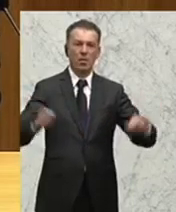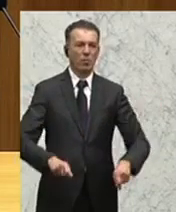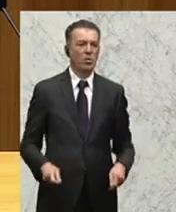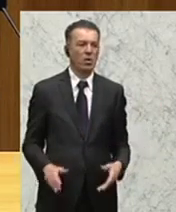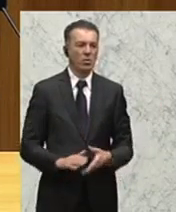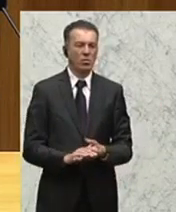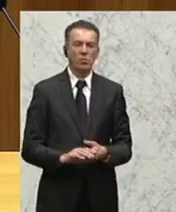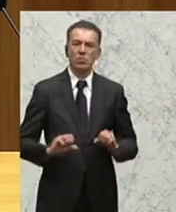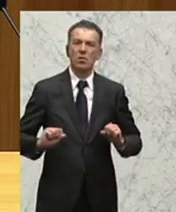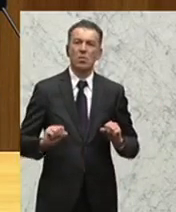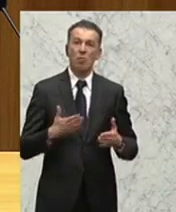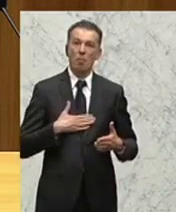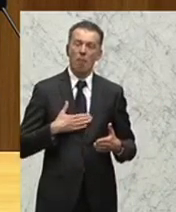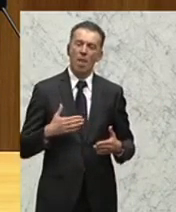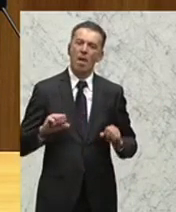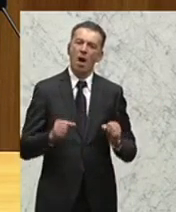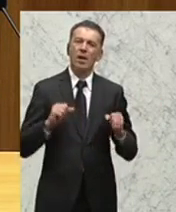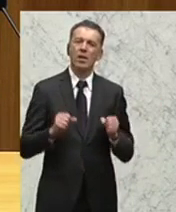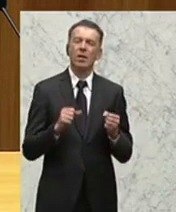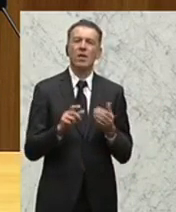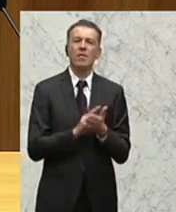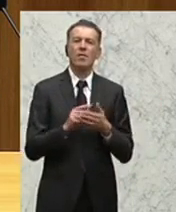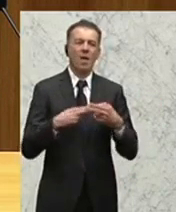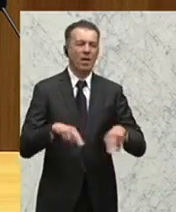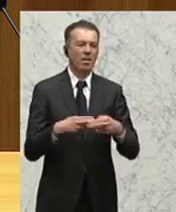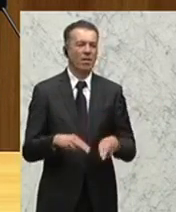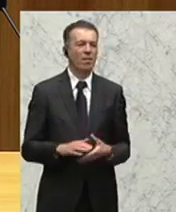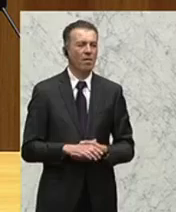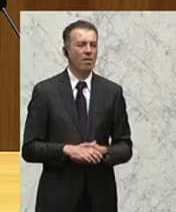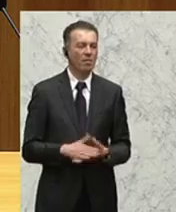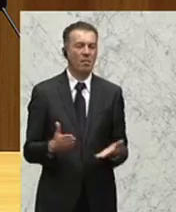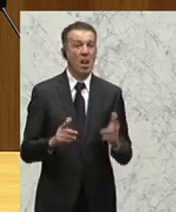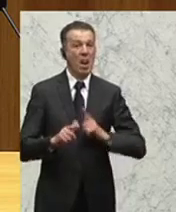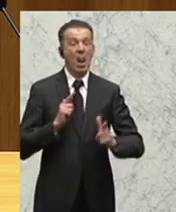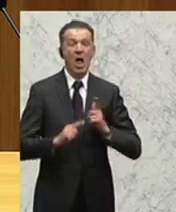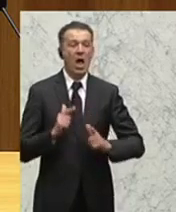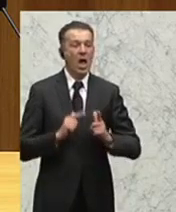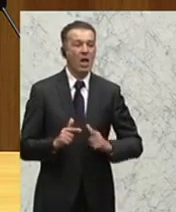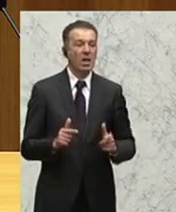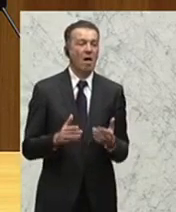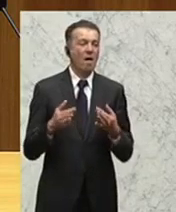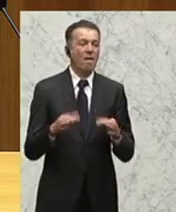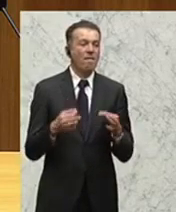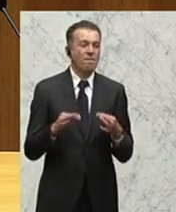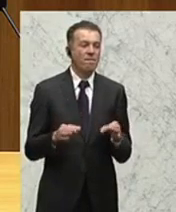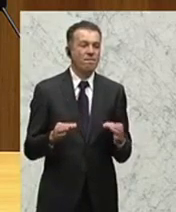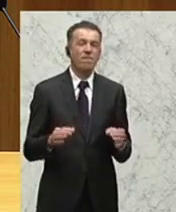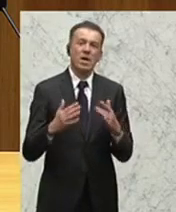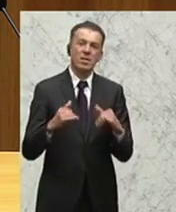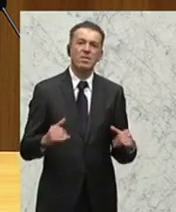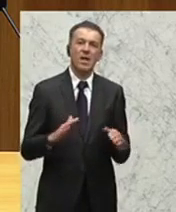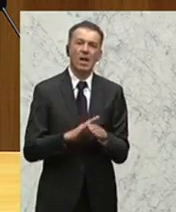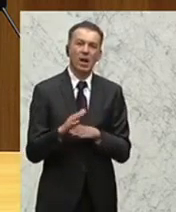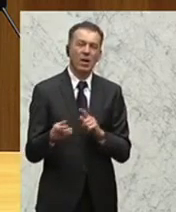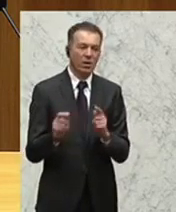zu meiner aktiven Wirtszeit, wie die Festwirtregelung geändert wurde, leider geändert wurde, weil es sinnvoll war, dass